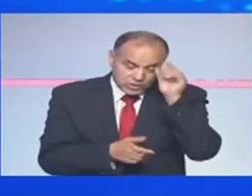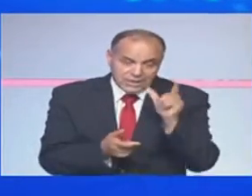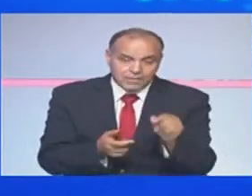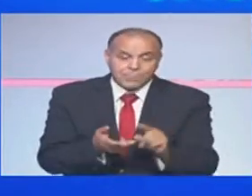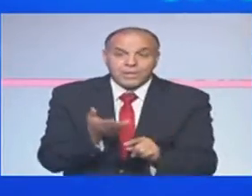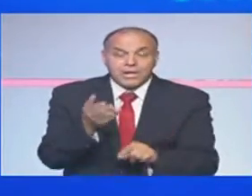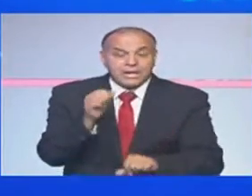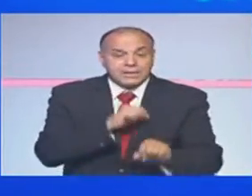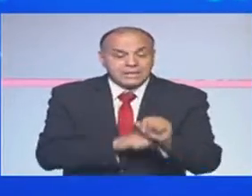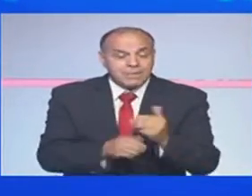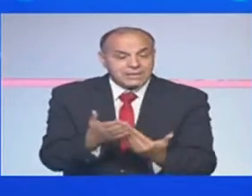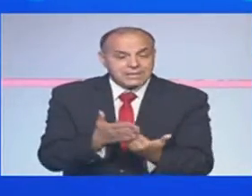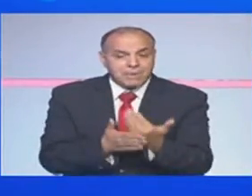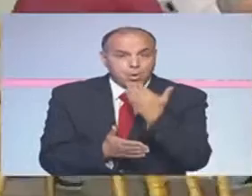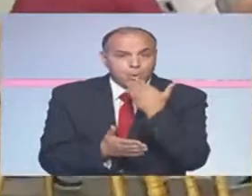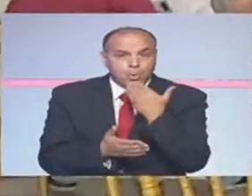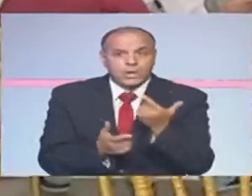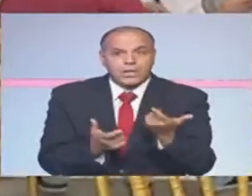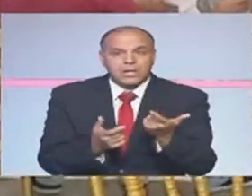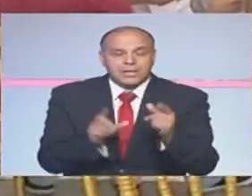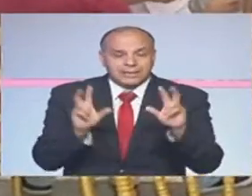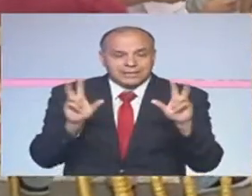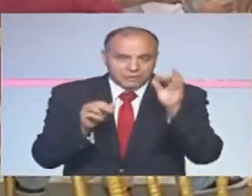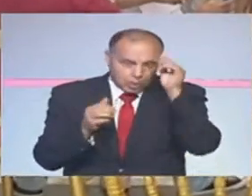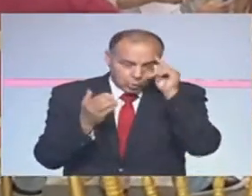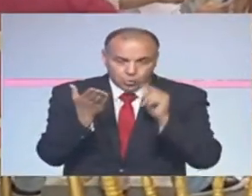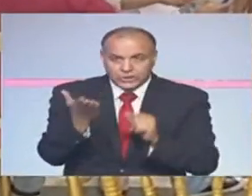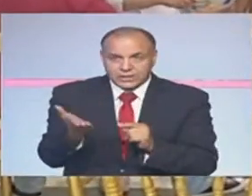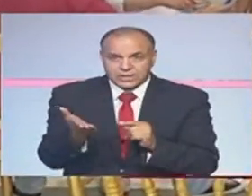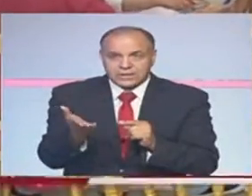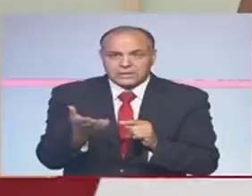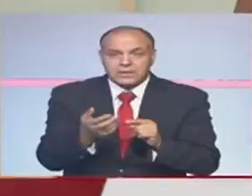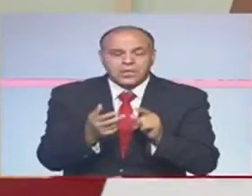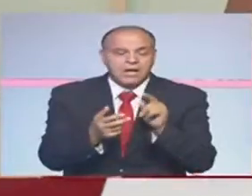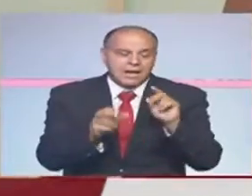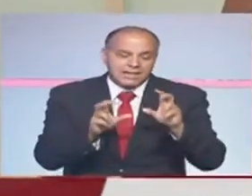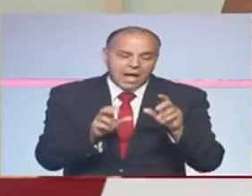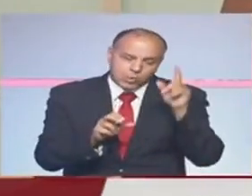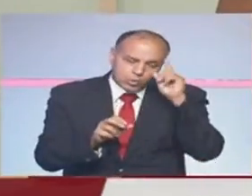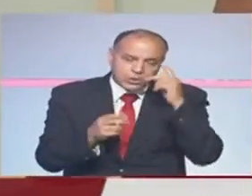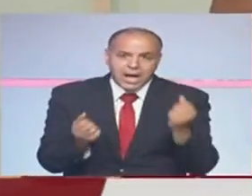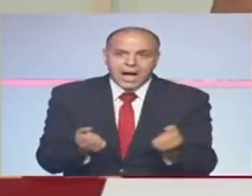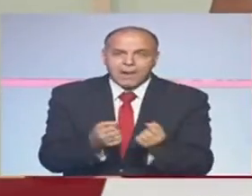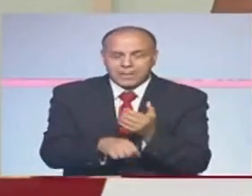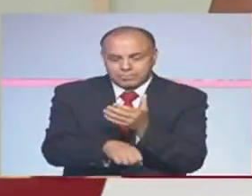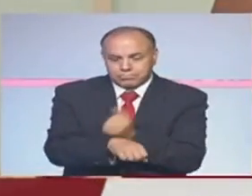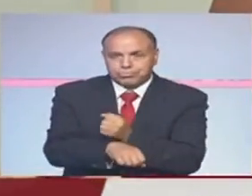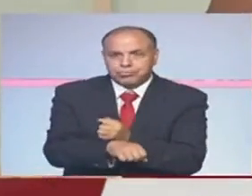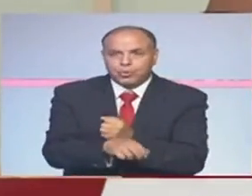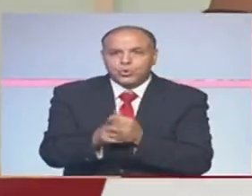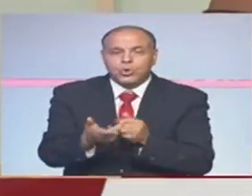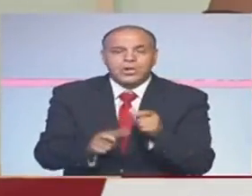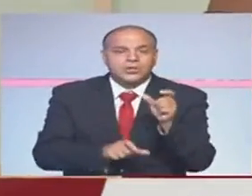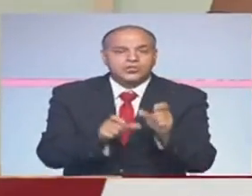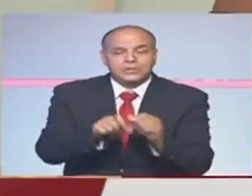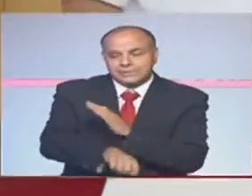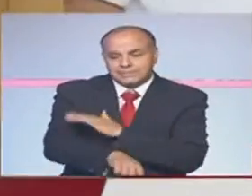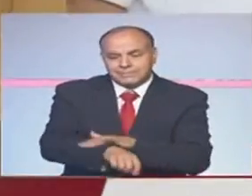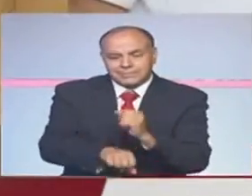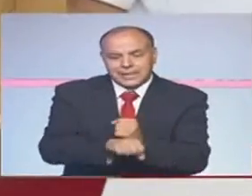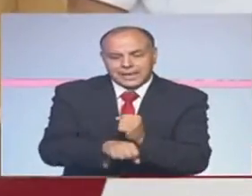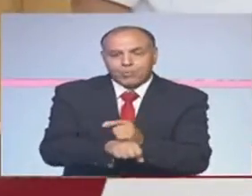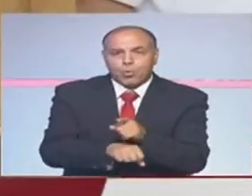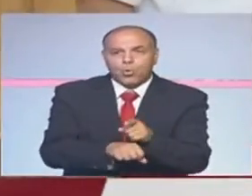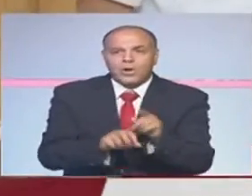انتظمت صباح اليوم بمؤسسه الاذاعه والتلفزه التونسيتين حمله تطعيم لفائده اطارات